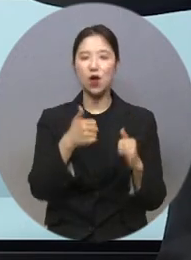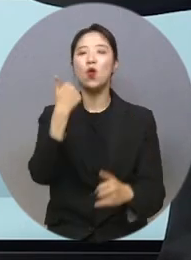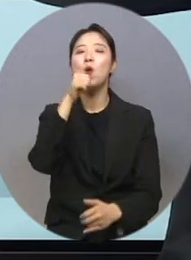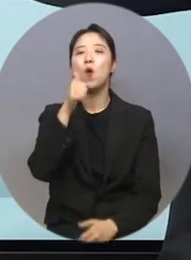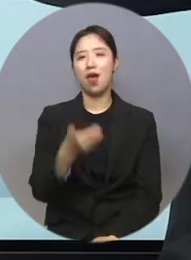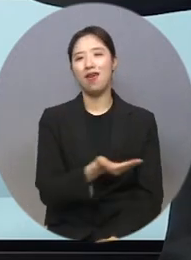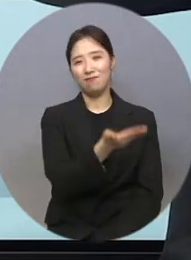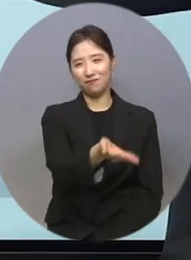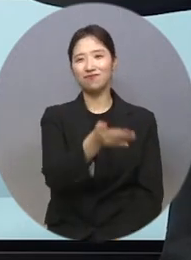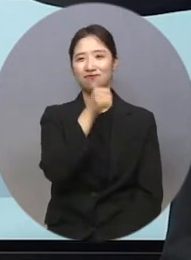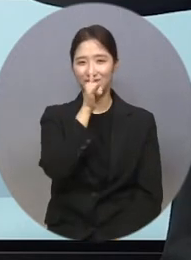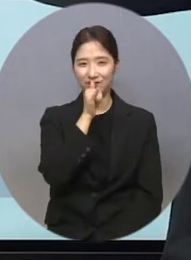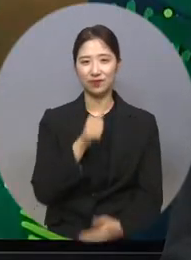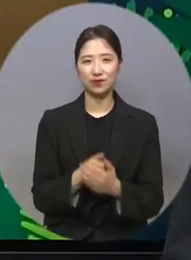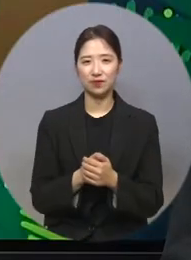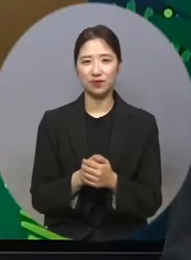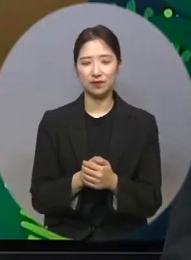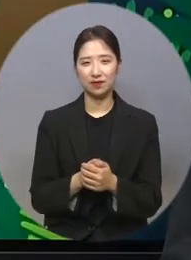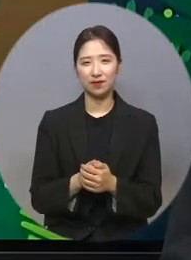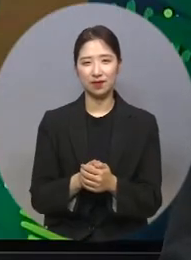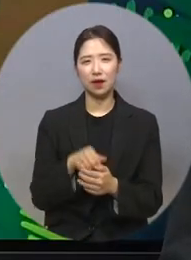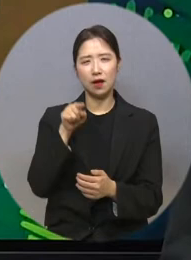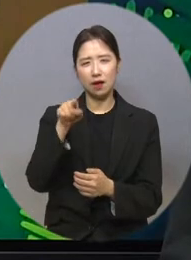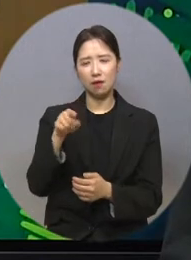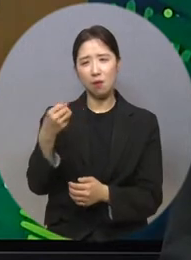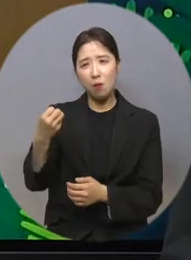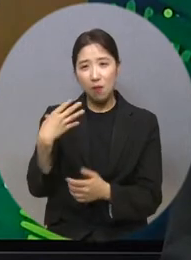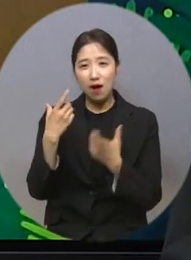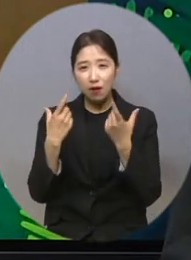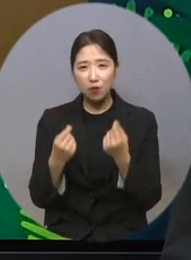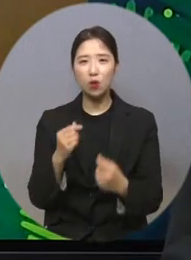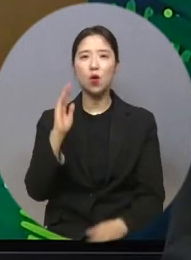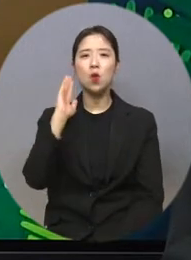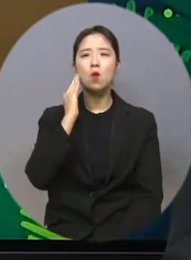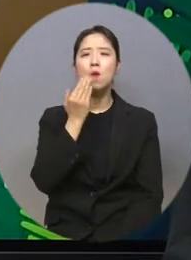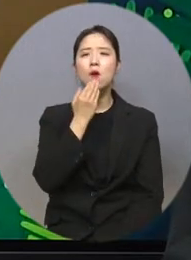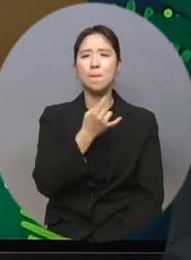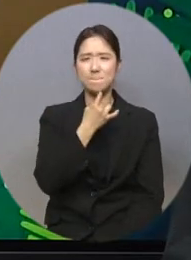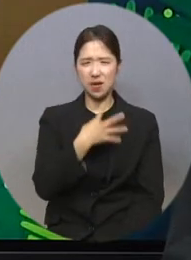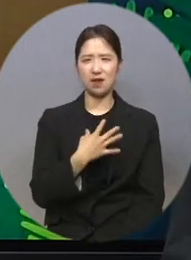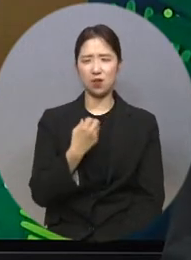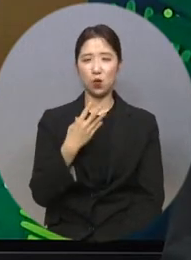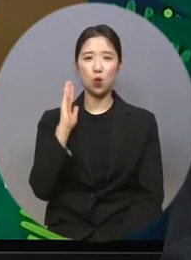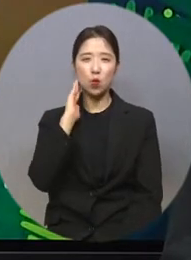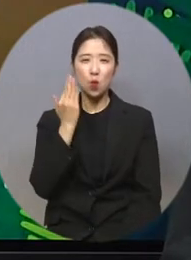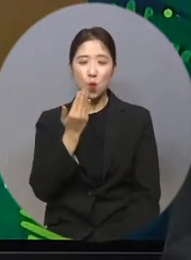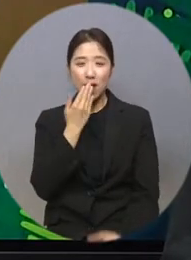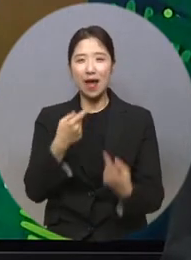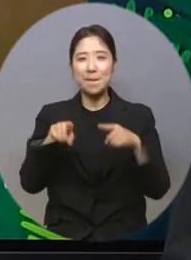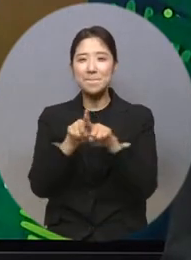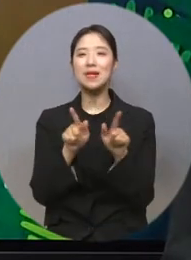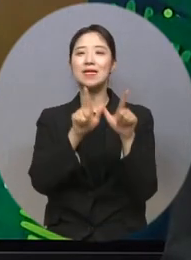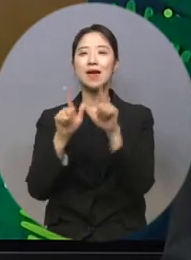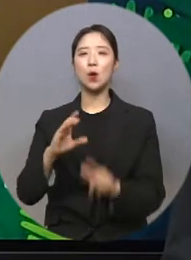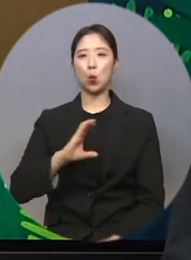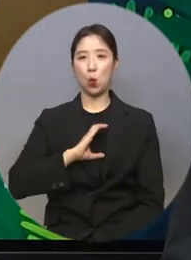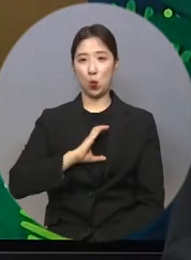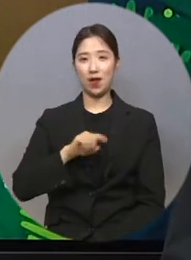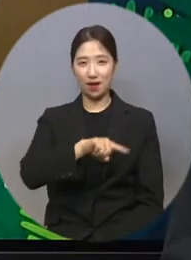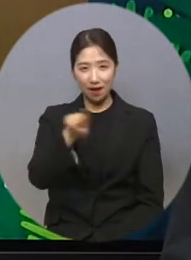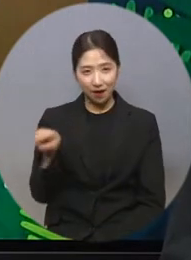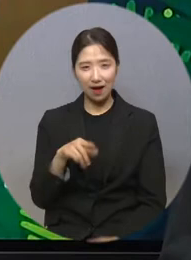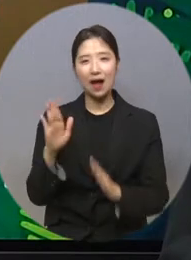나요. 디테일 지금 말씀 주셨는데 그 농인들만 또는 농인과 같이 살았던 우리 코다분들